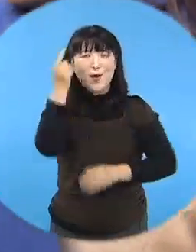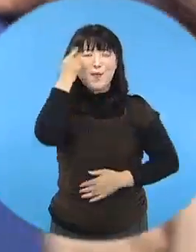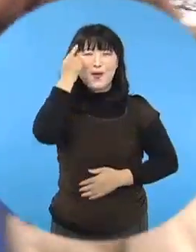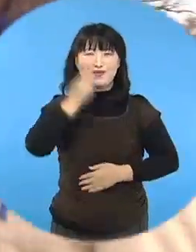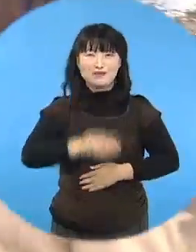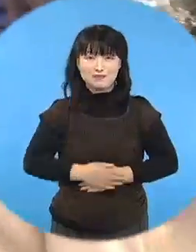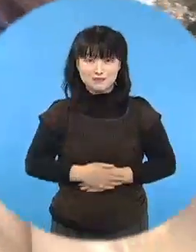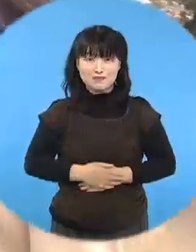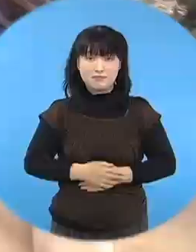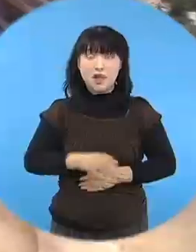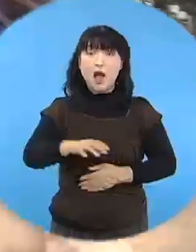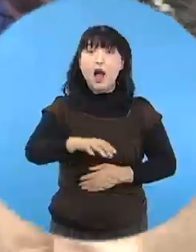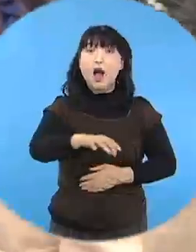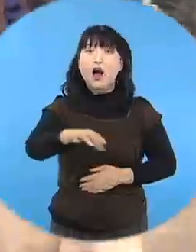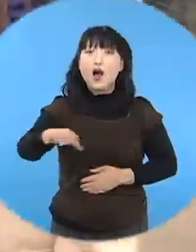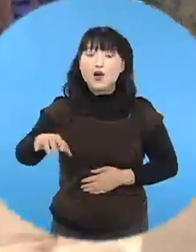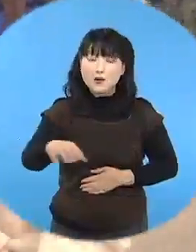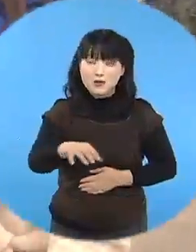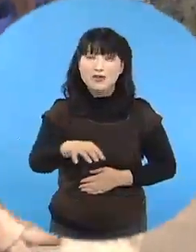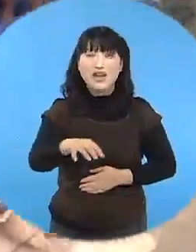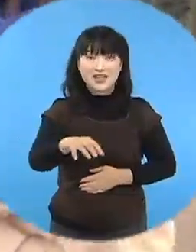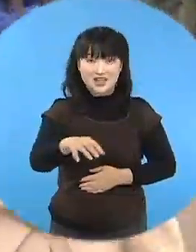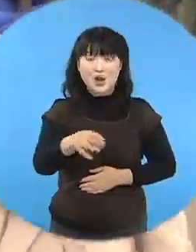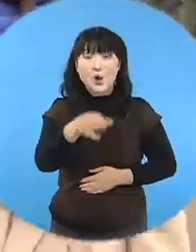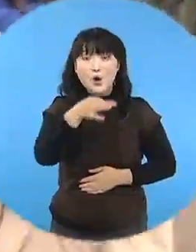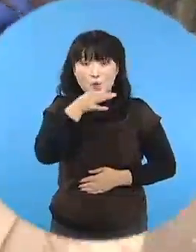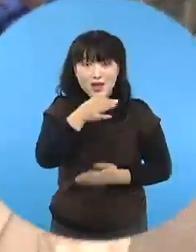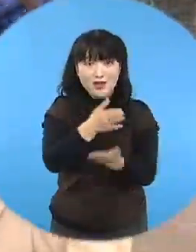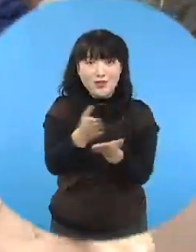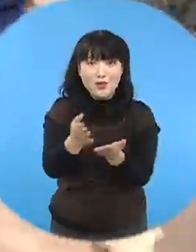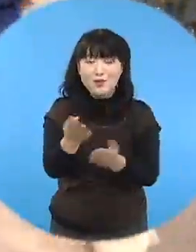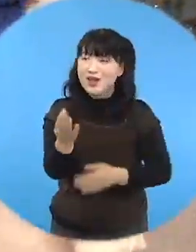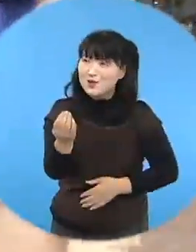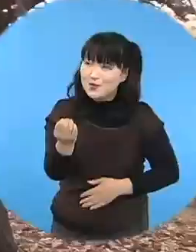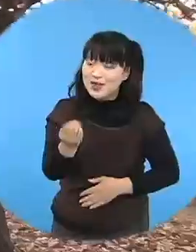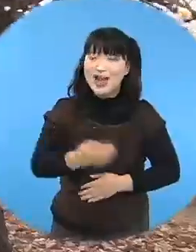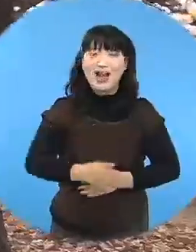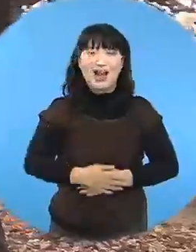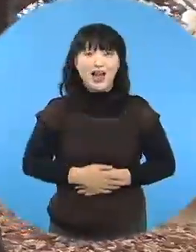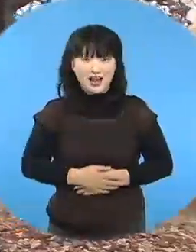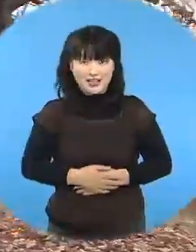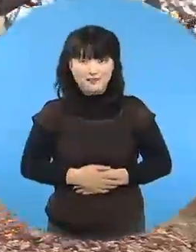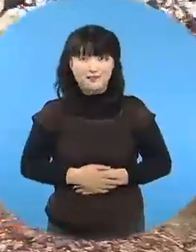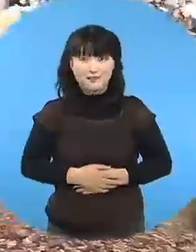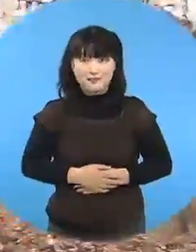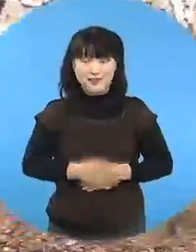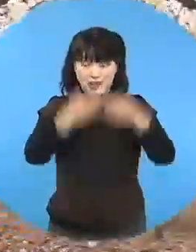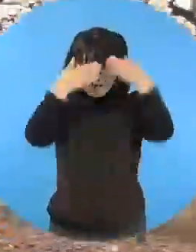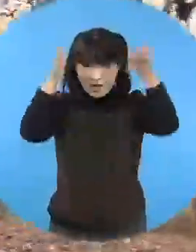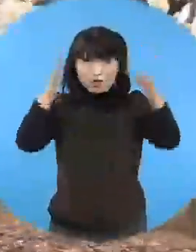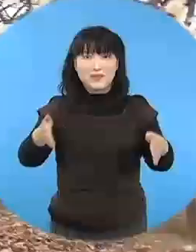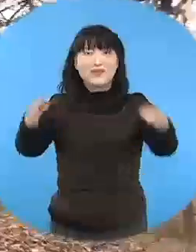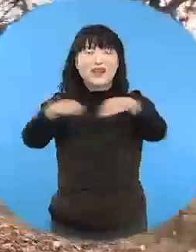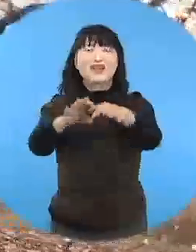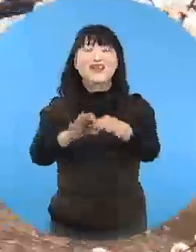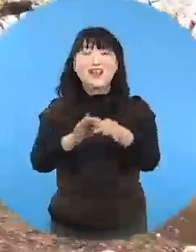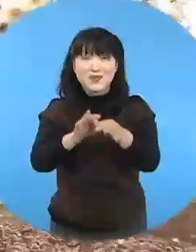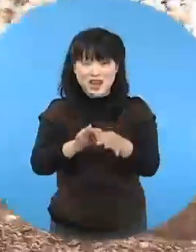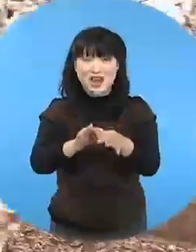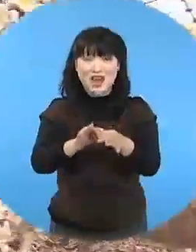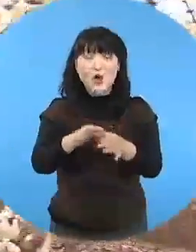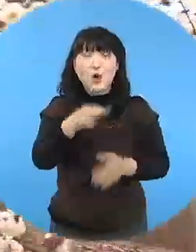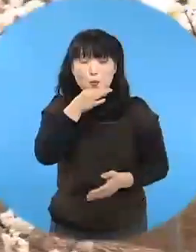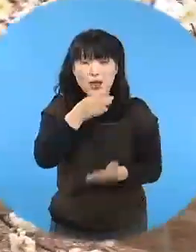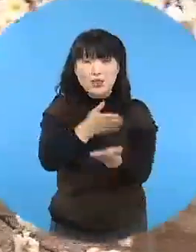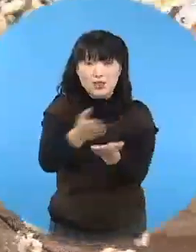物館には何種類ぐらいの梅の花があるんですか？ はい、博物館なのでたくさんの種類の梅を見て